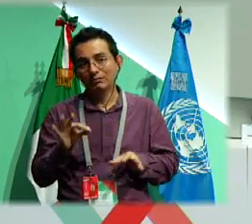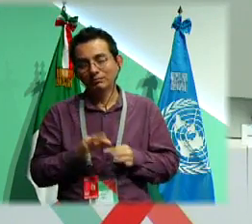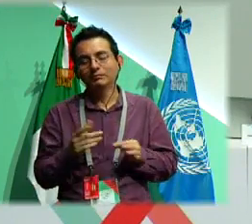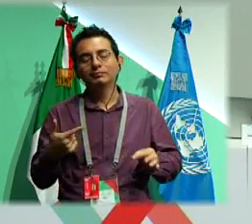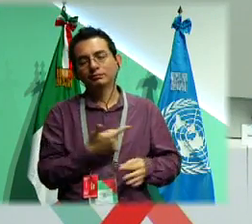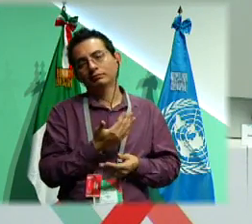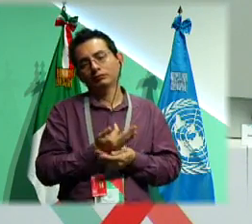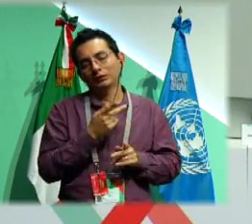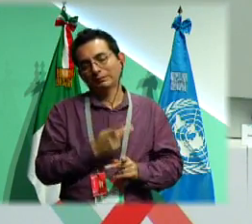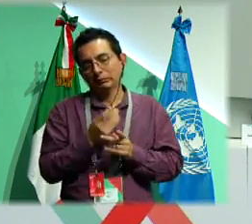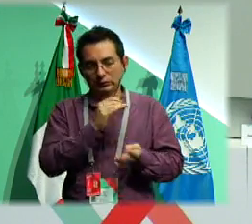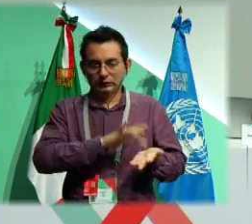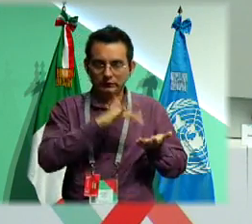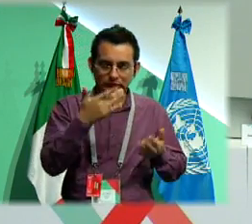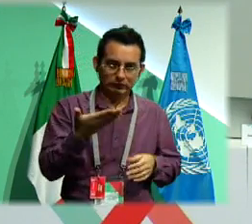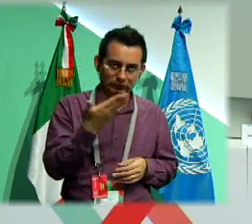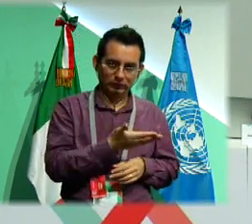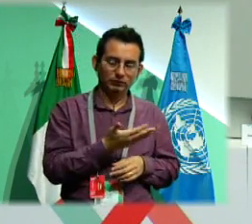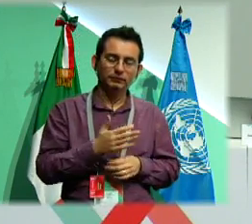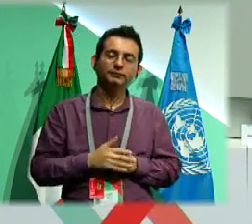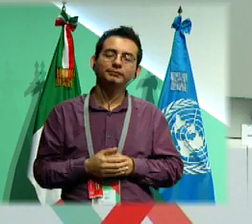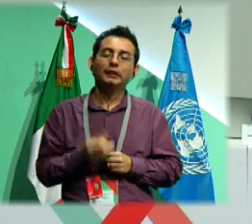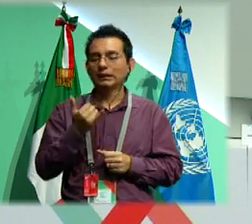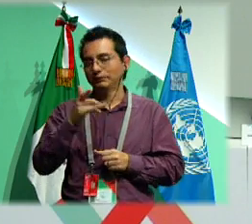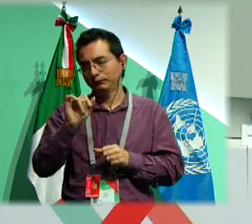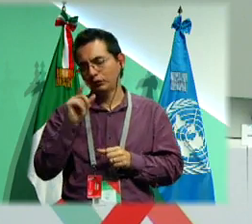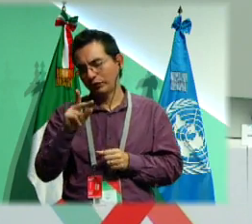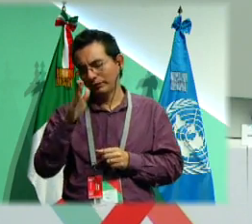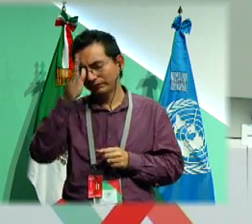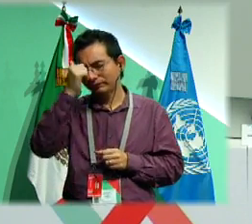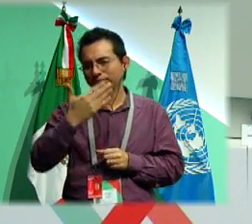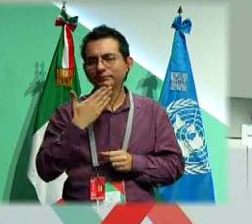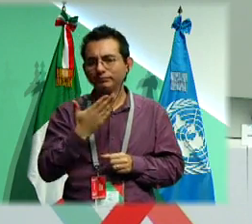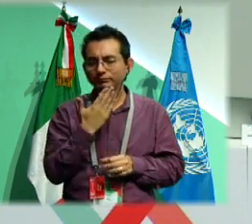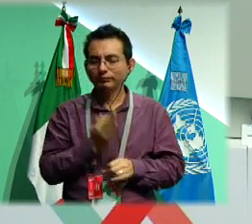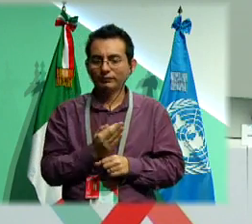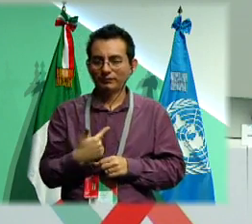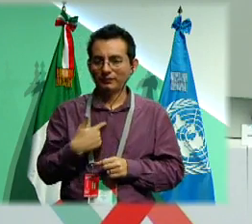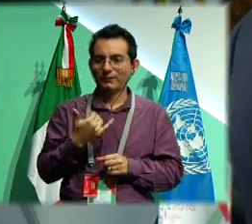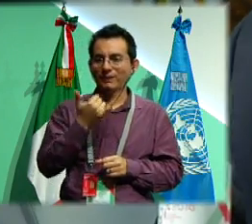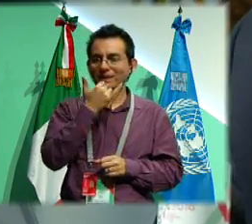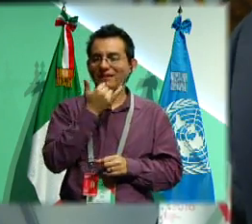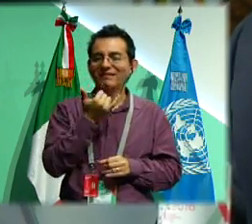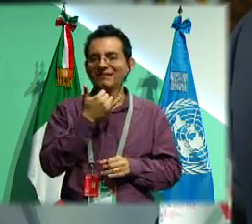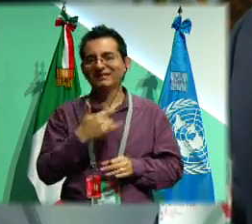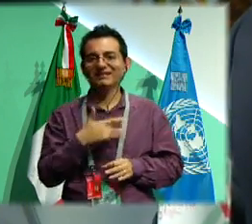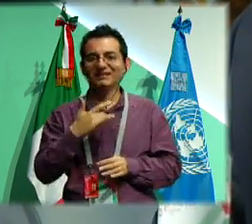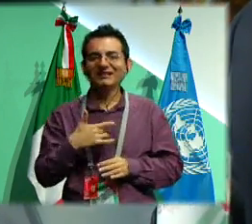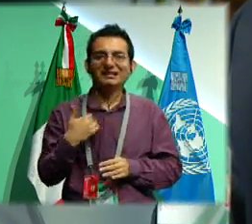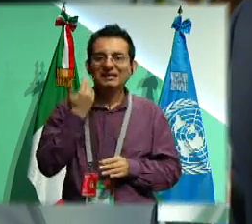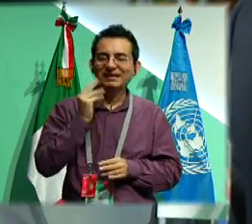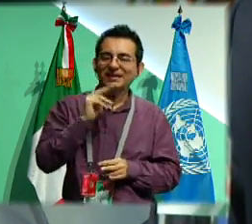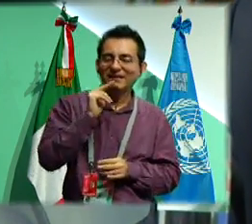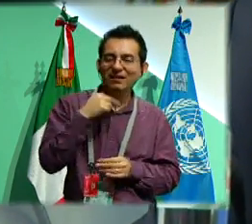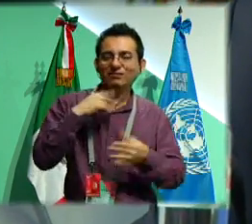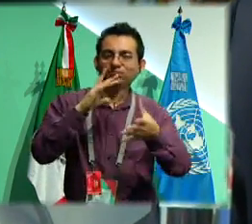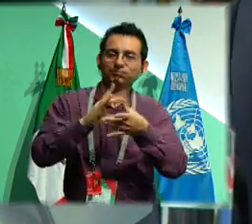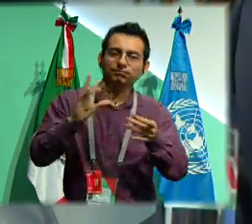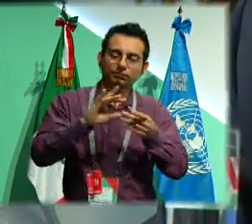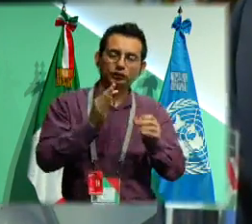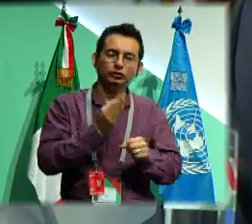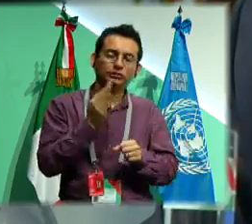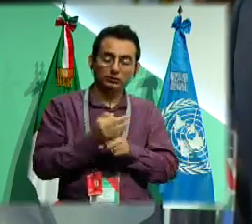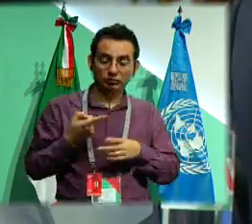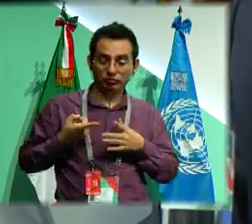Je vous remercie. Je suis désolée d'insister tant, mais je voulais redire une chose que j'ai dite au début de